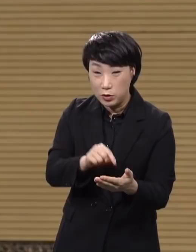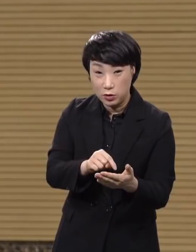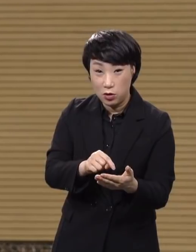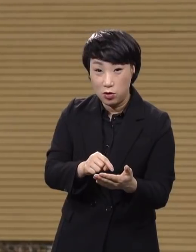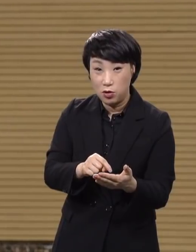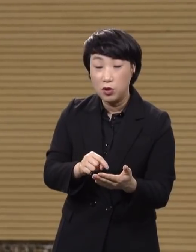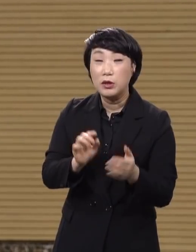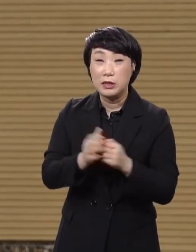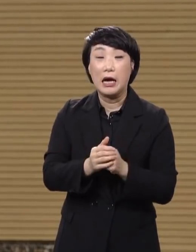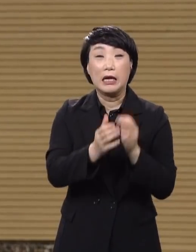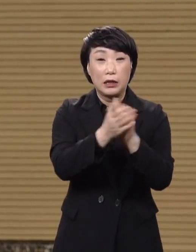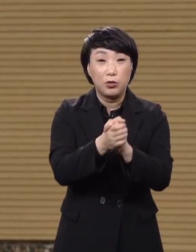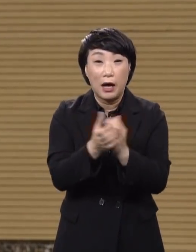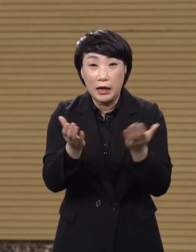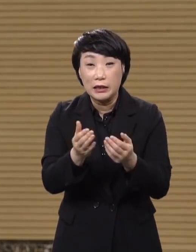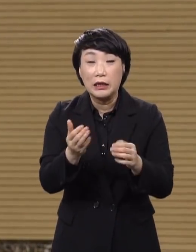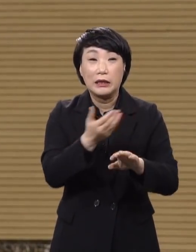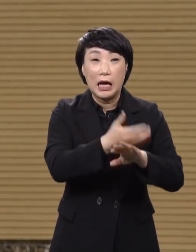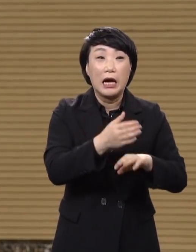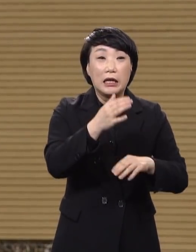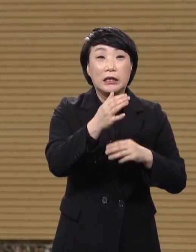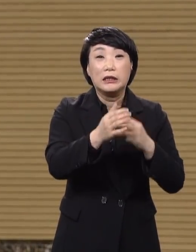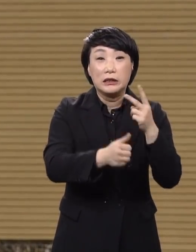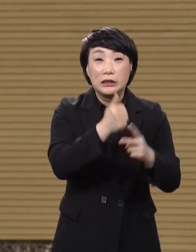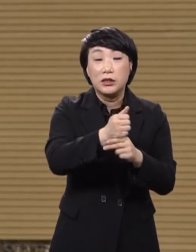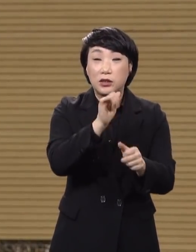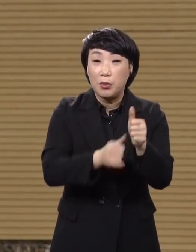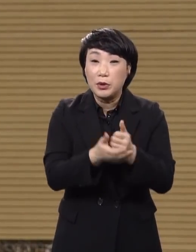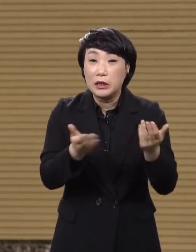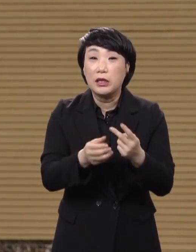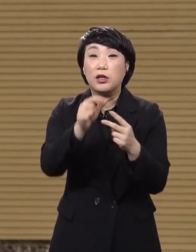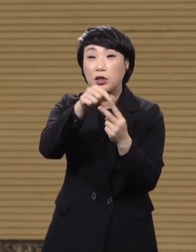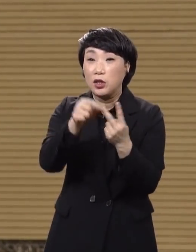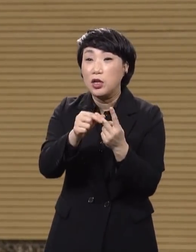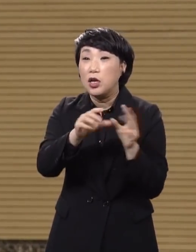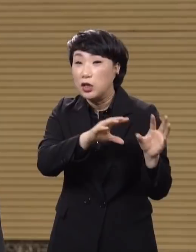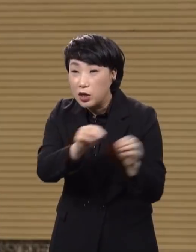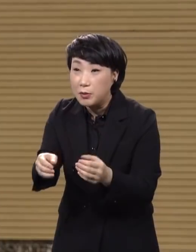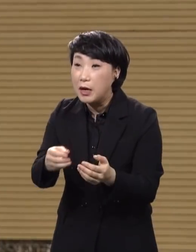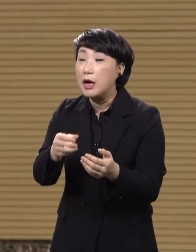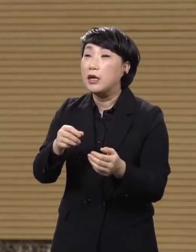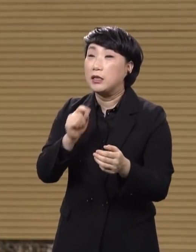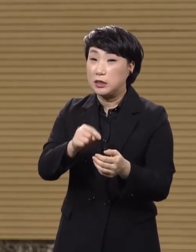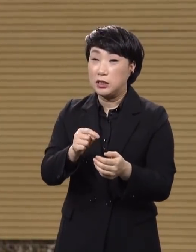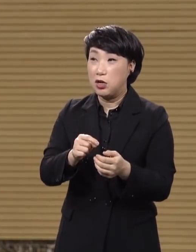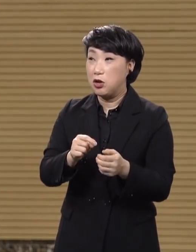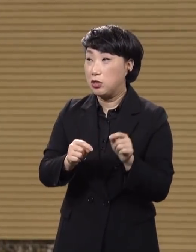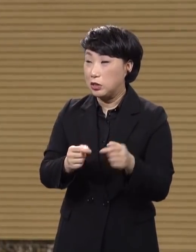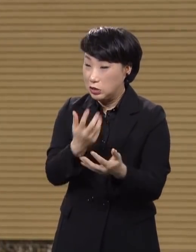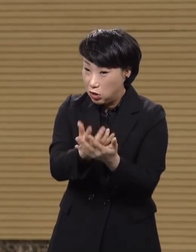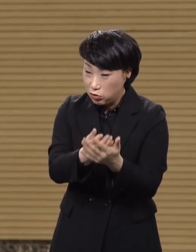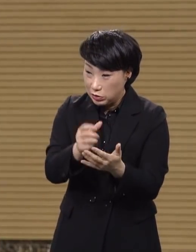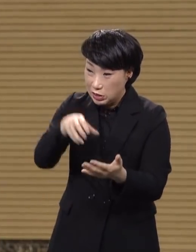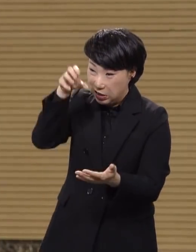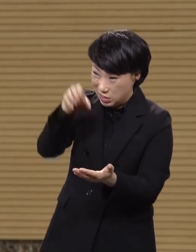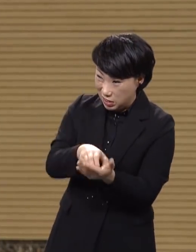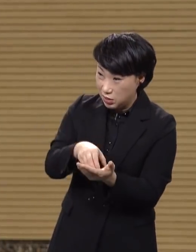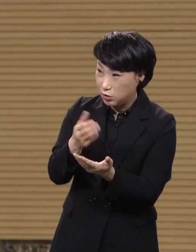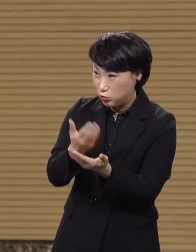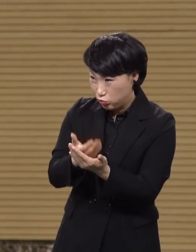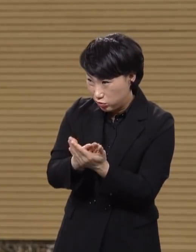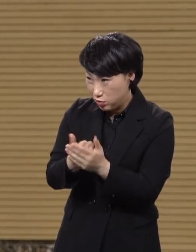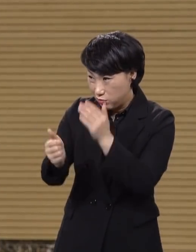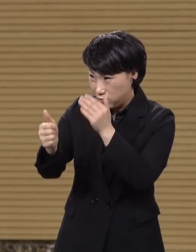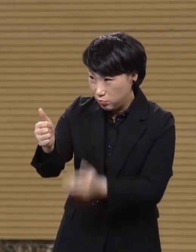금령, 기도하는 일과 다른 신을 섬기는 일을 금하는 이 금령에 어인을 찍으시옵소서.